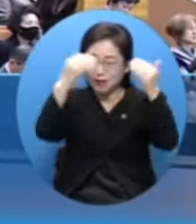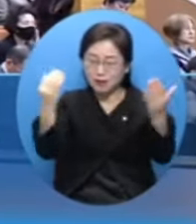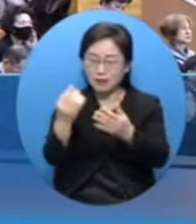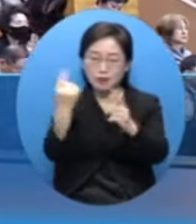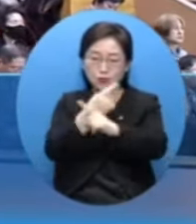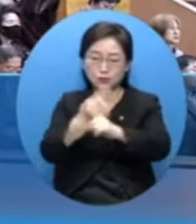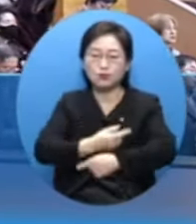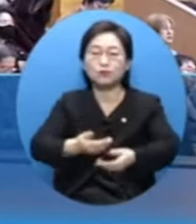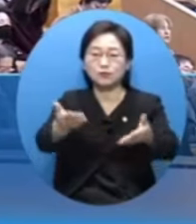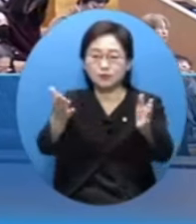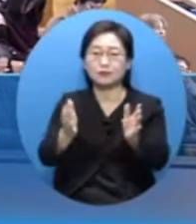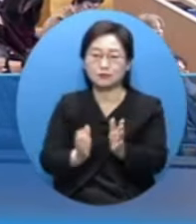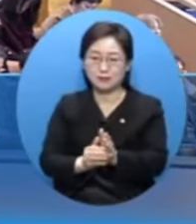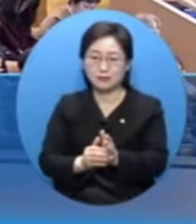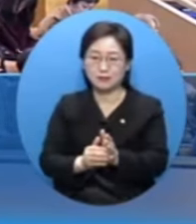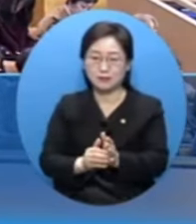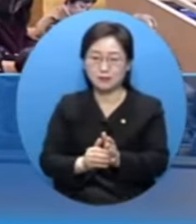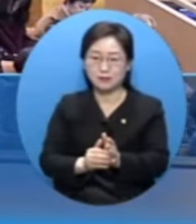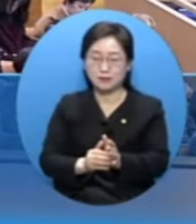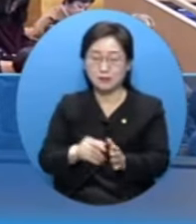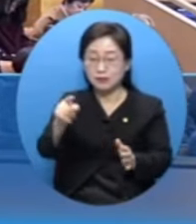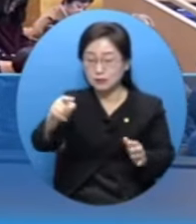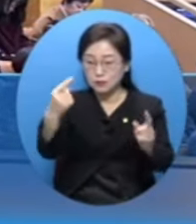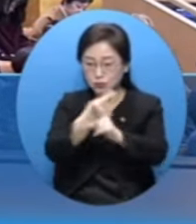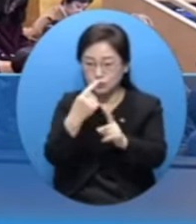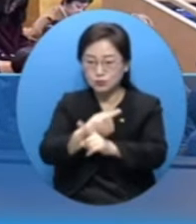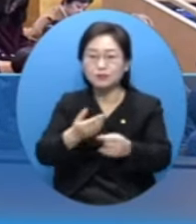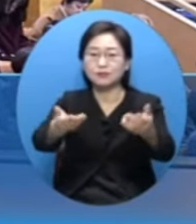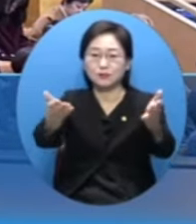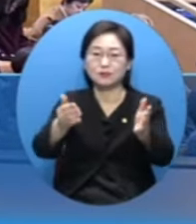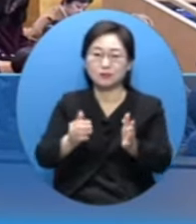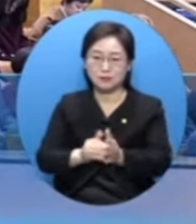고치시더라. 그들을 고치시더라.